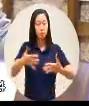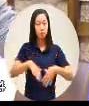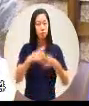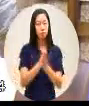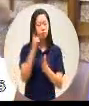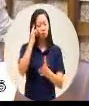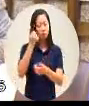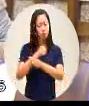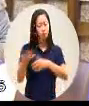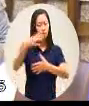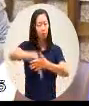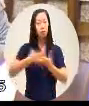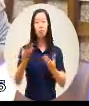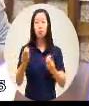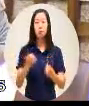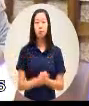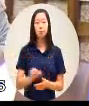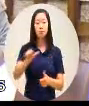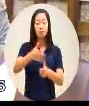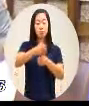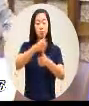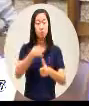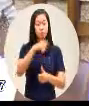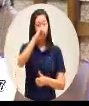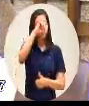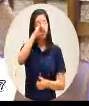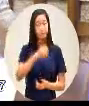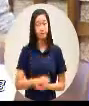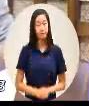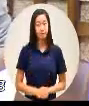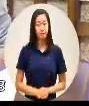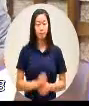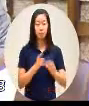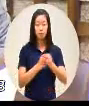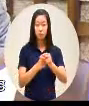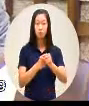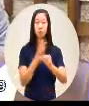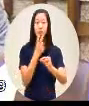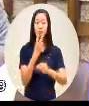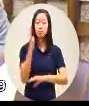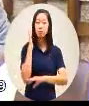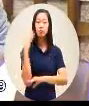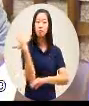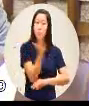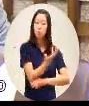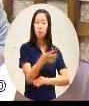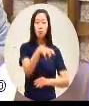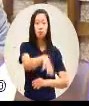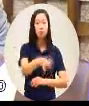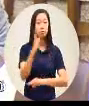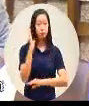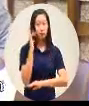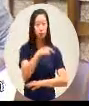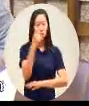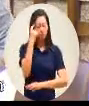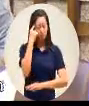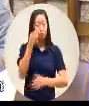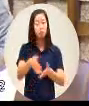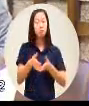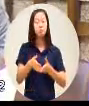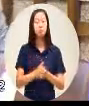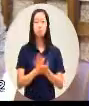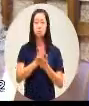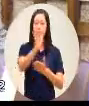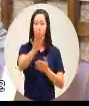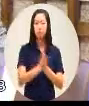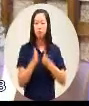量。五都里面我们希望说，既然中央丢给地方，地方要有这种认知，这未来也是这个